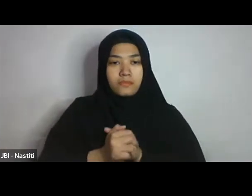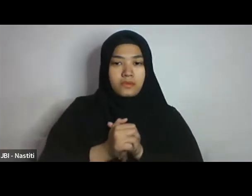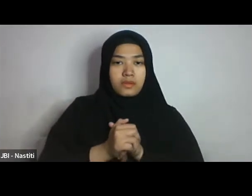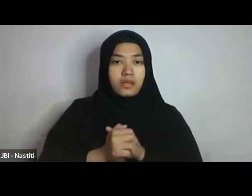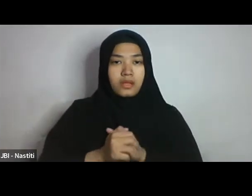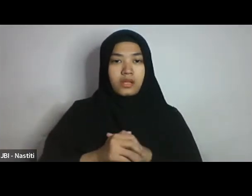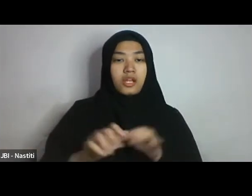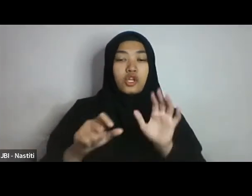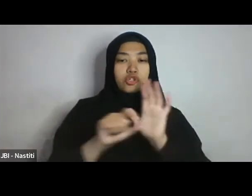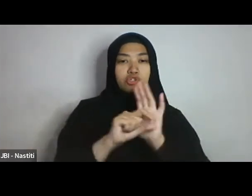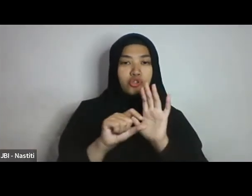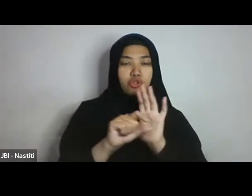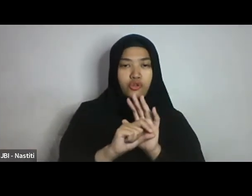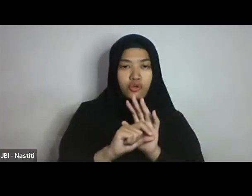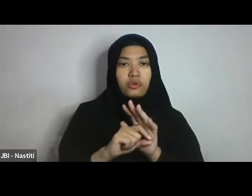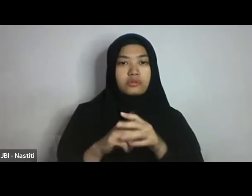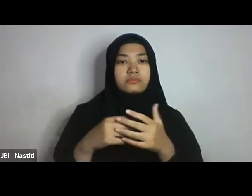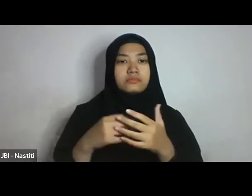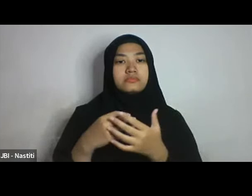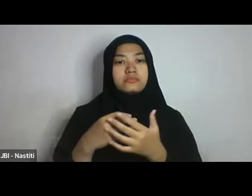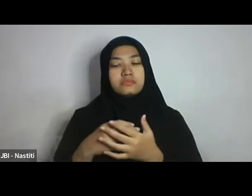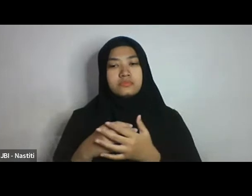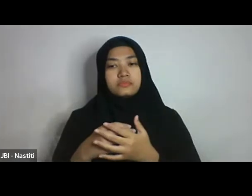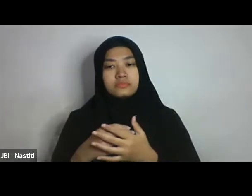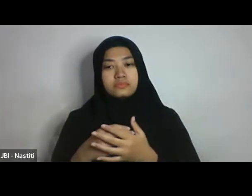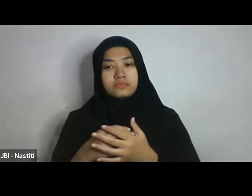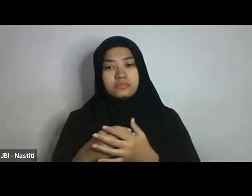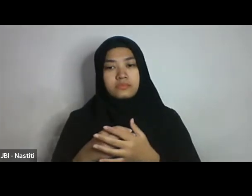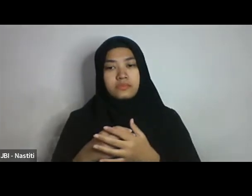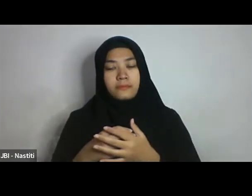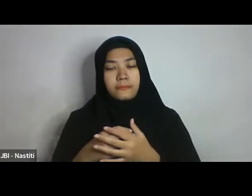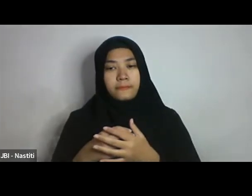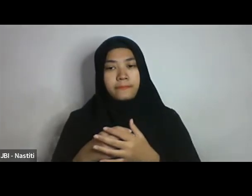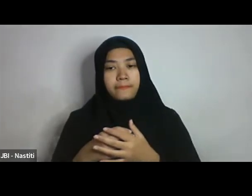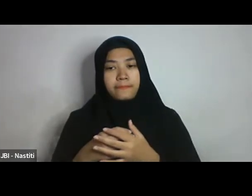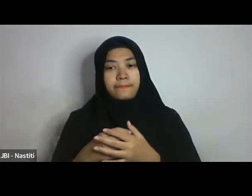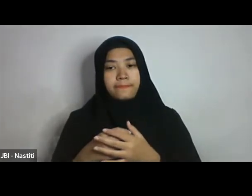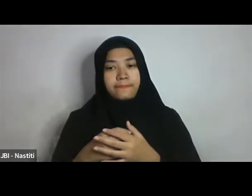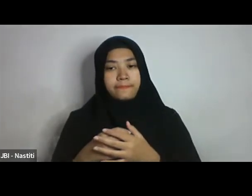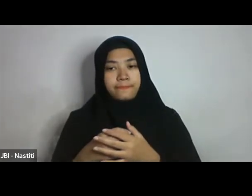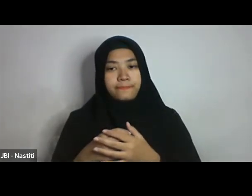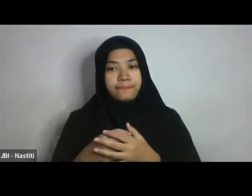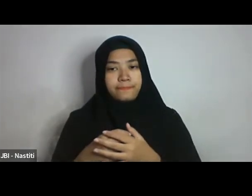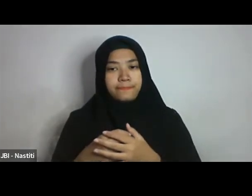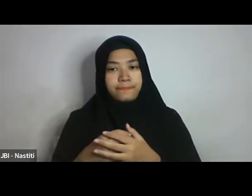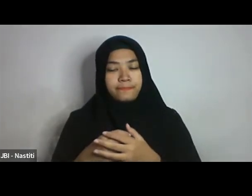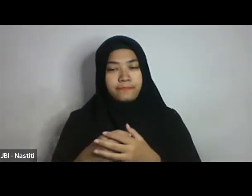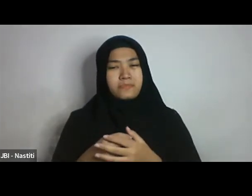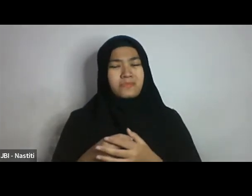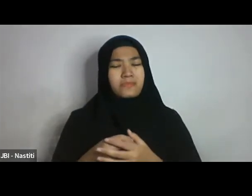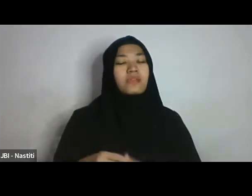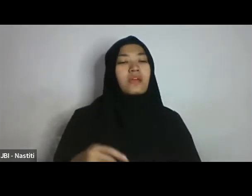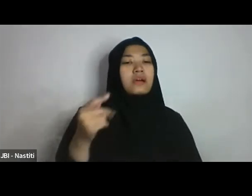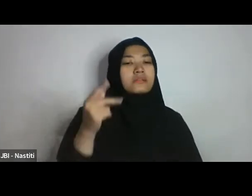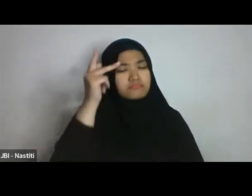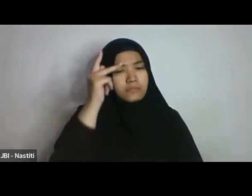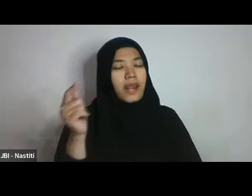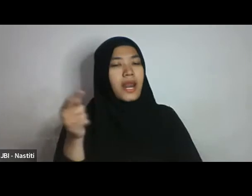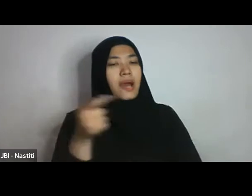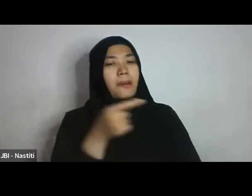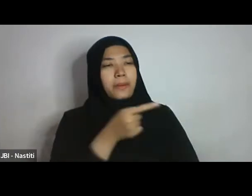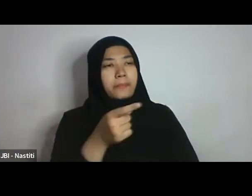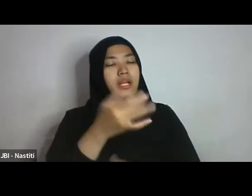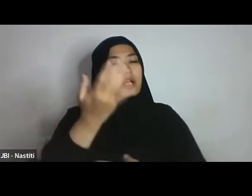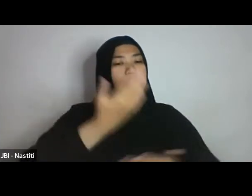penyandang disabilitas mental itu tidak diberikan hak informed consent, karena mereka dianggap tidak memiliki posisi sebagai subjek